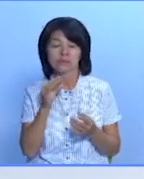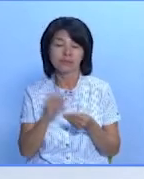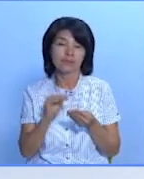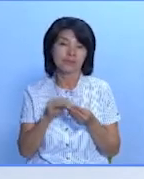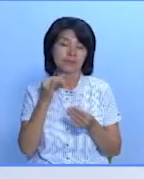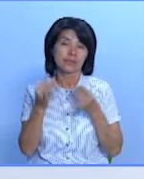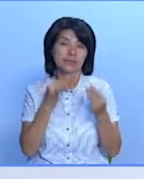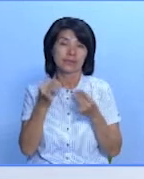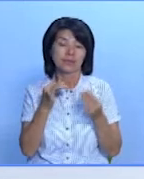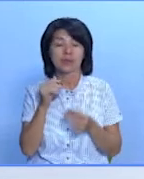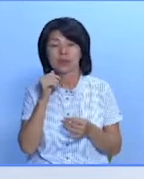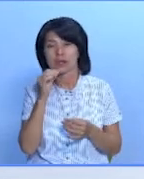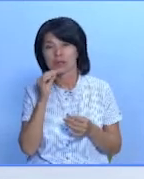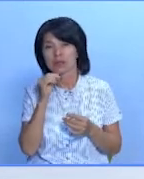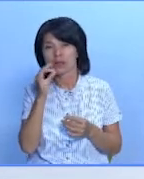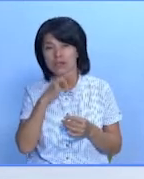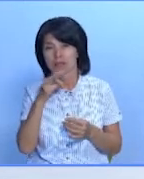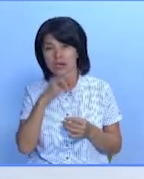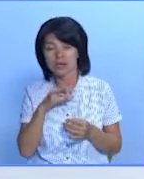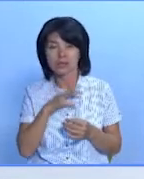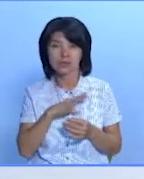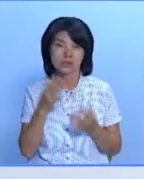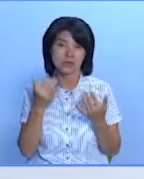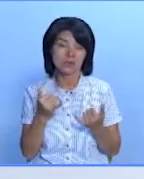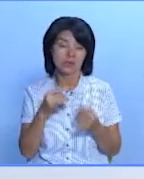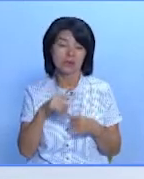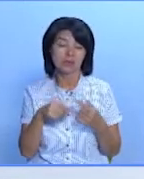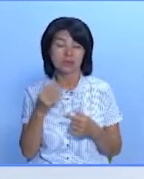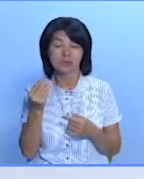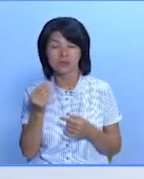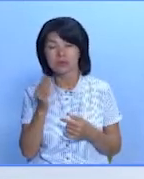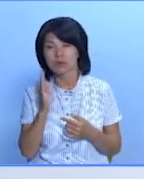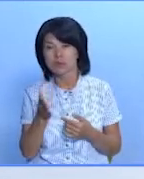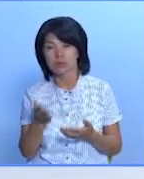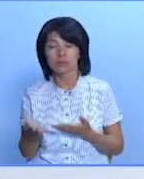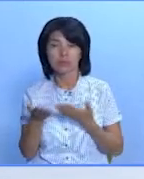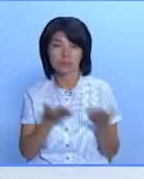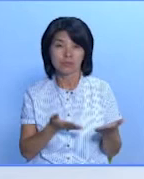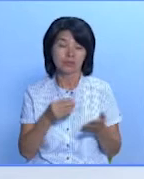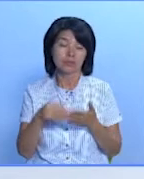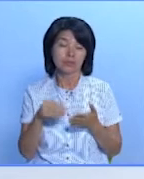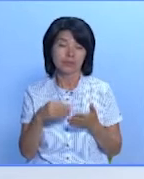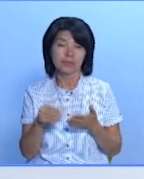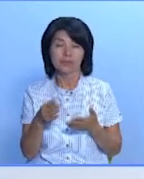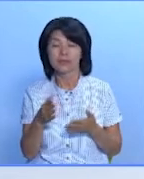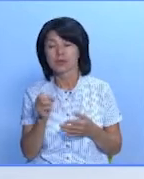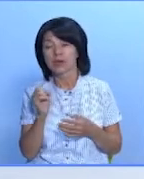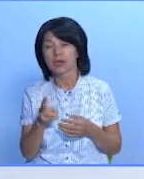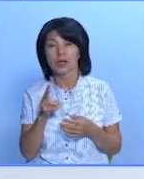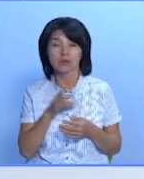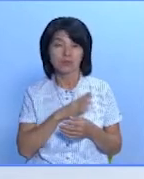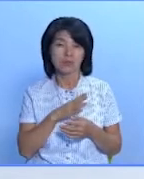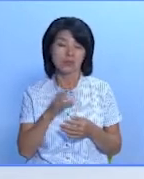провизорных госпиталях. В случае необходимости при содействии бизнесменов будет оказана помощь в приобретении препаратов. Так, в провизорный госпиталь